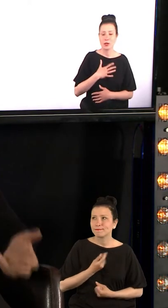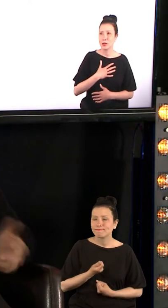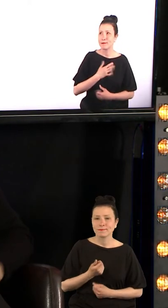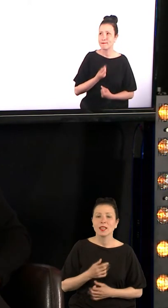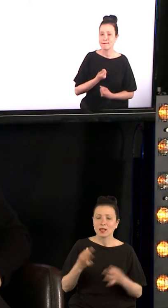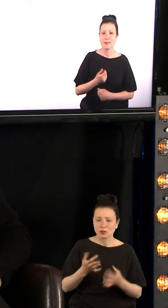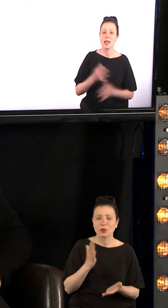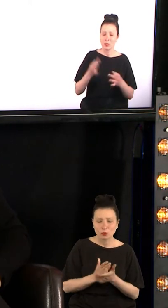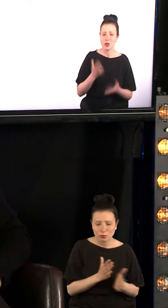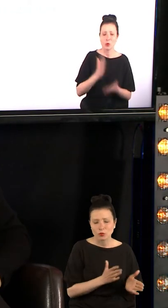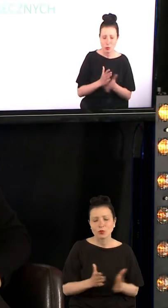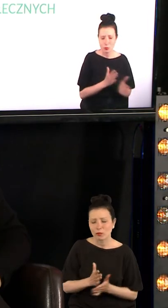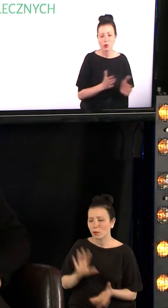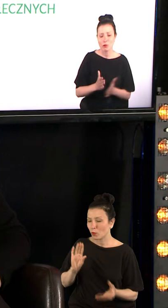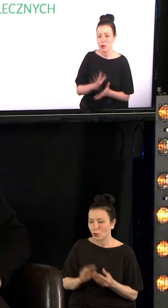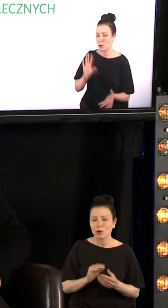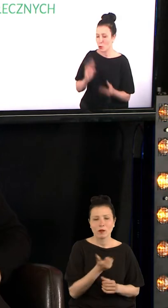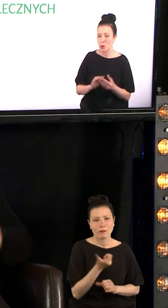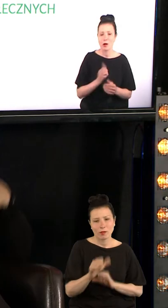bardziej przygotowana przez te swoje lata